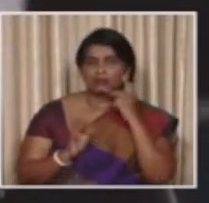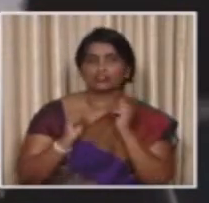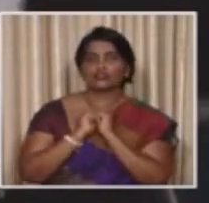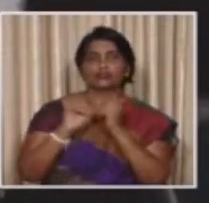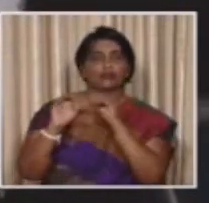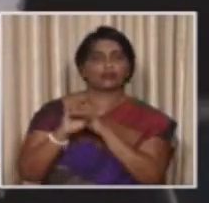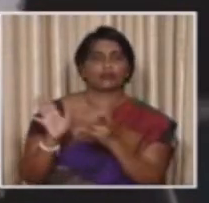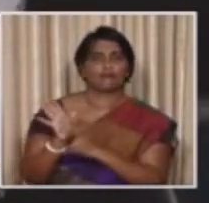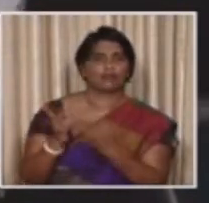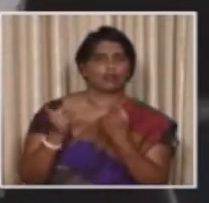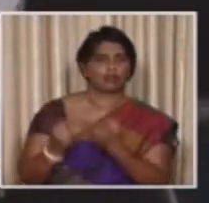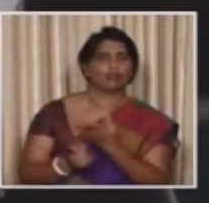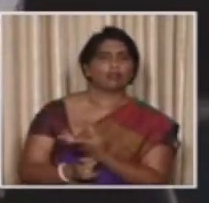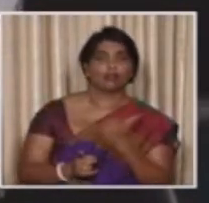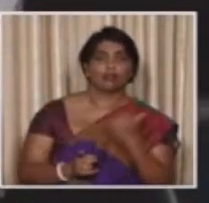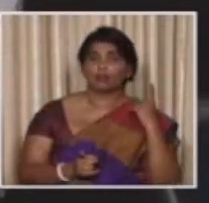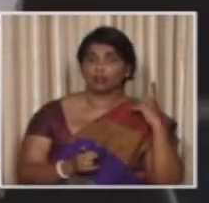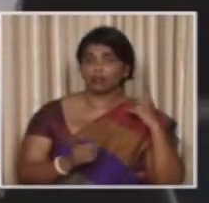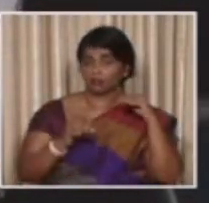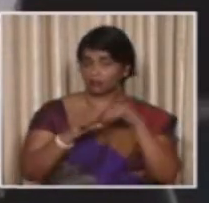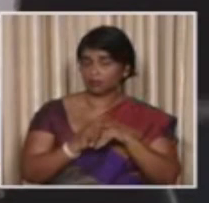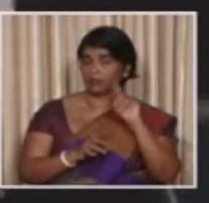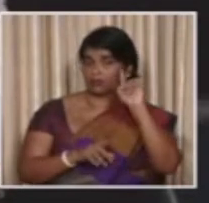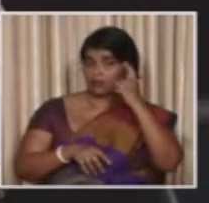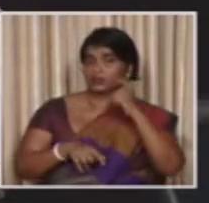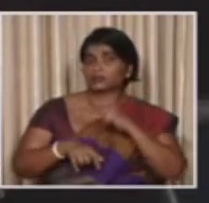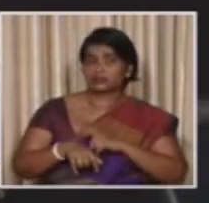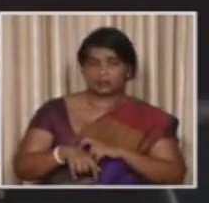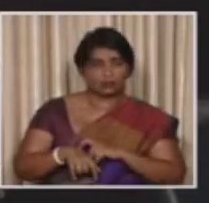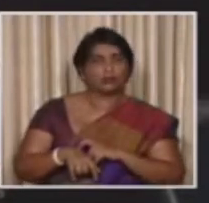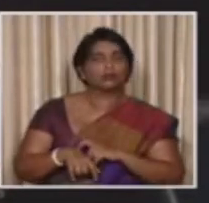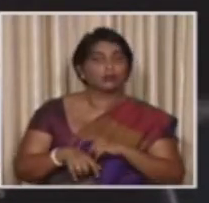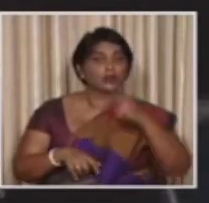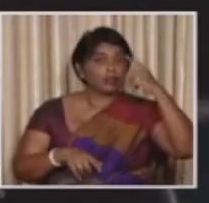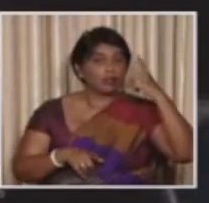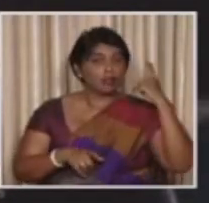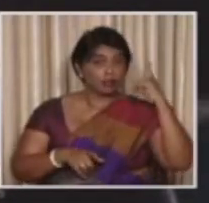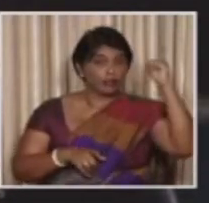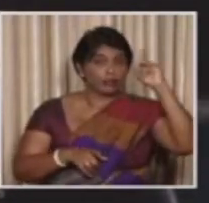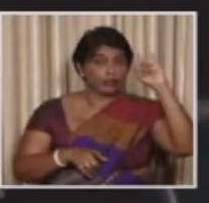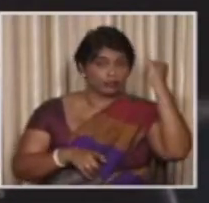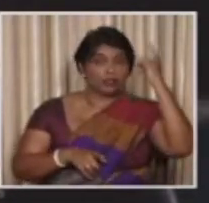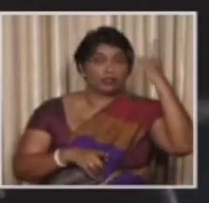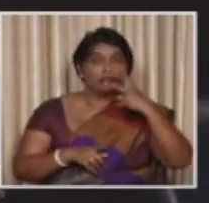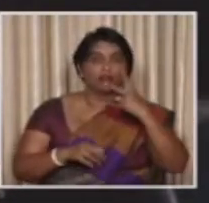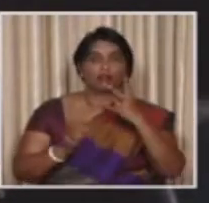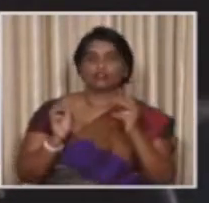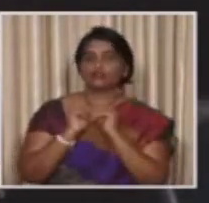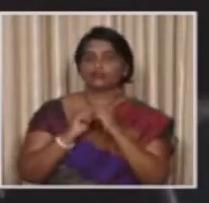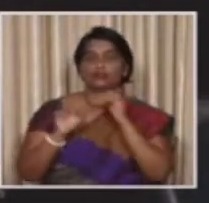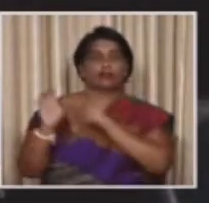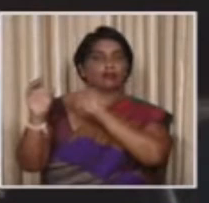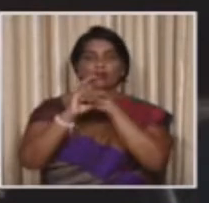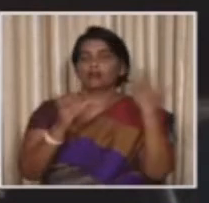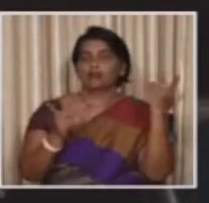තියෙනවා. යුද හමුදා ඉතිහාසයේ පළවෙනි වතාවට එහෙම දෙවනි තනතුරේ පුරප්පාඩුවක් තියෙන්නේ දින 40ක